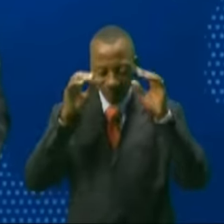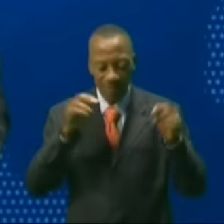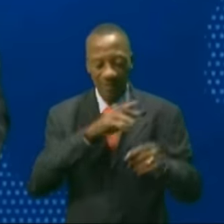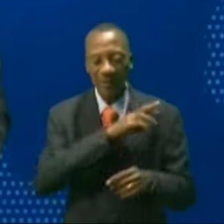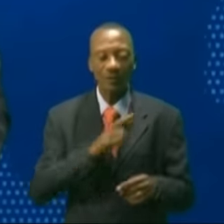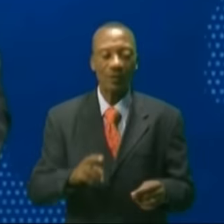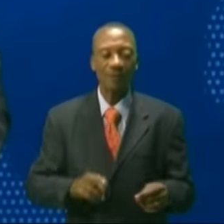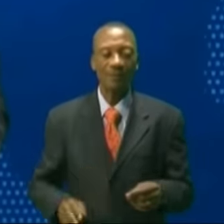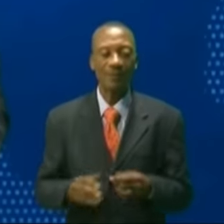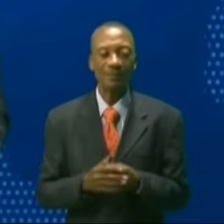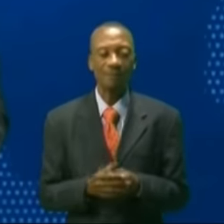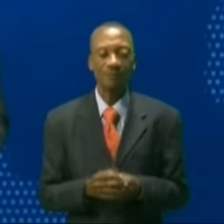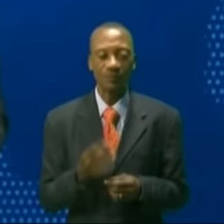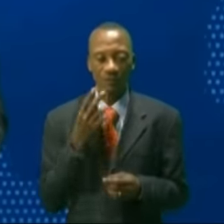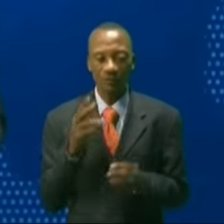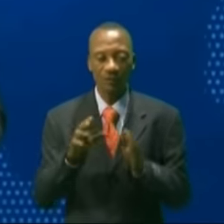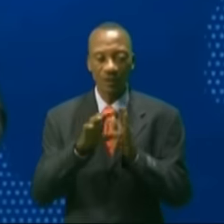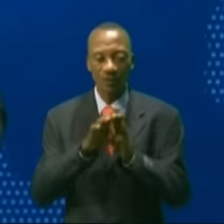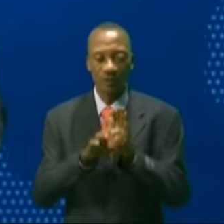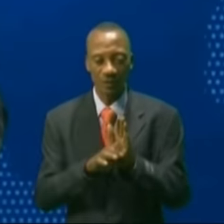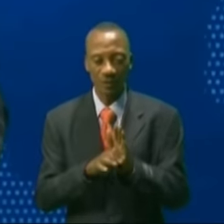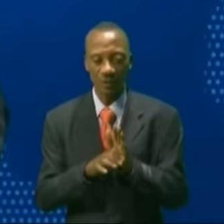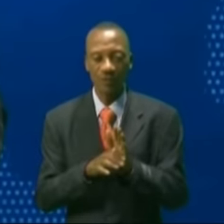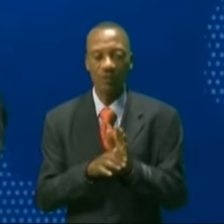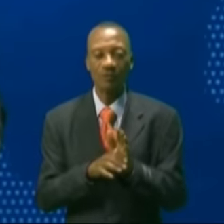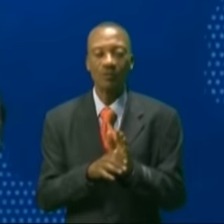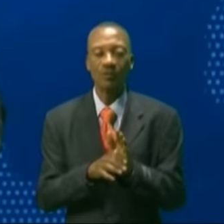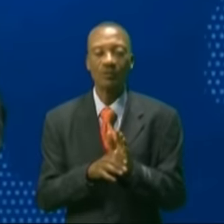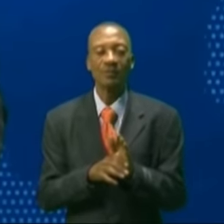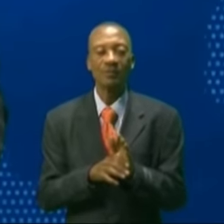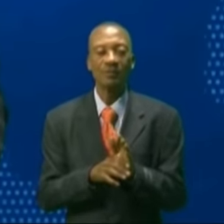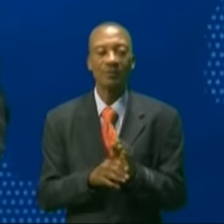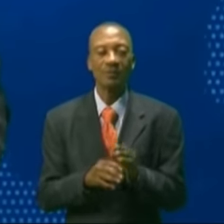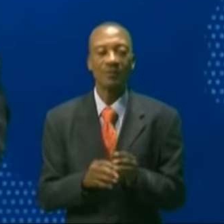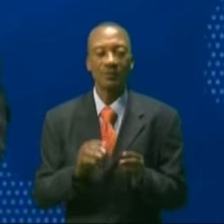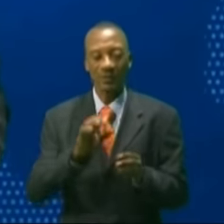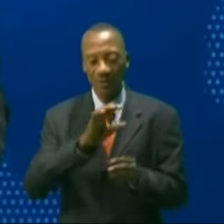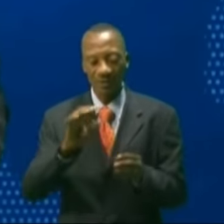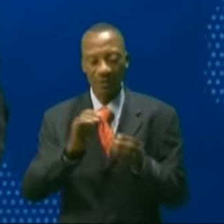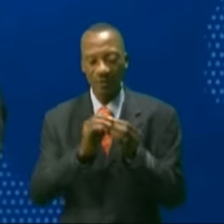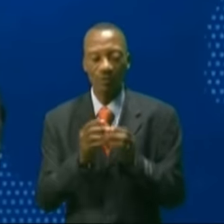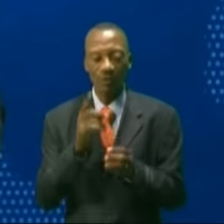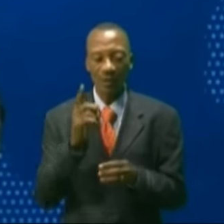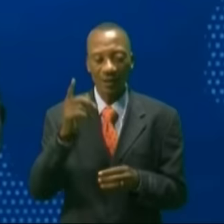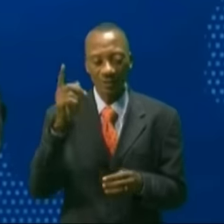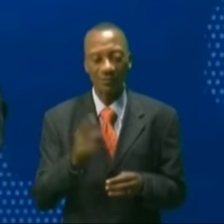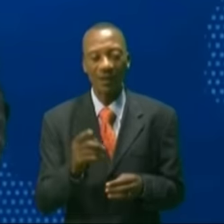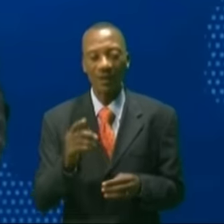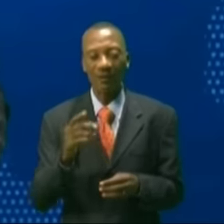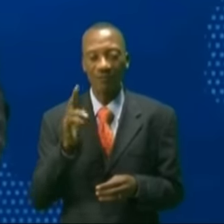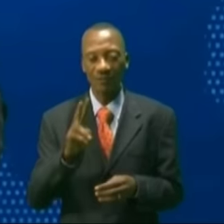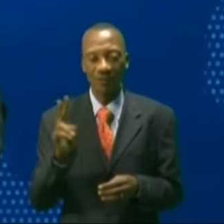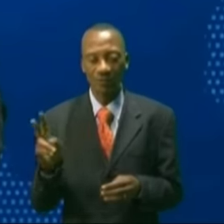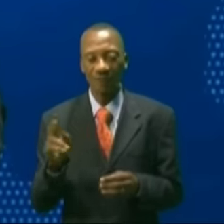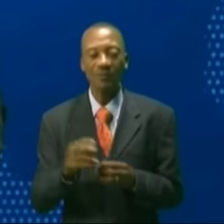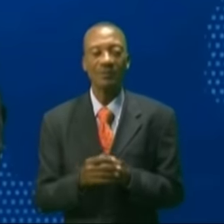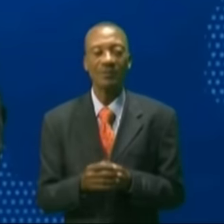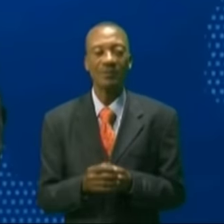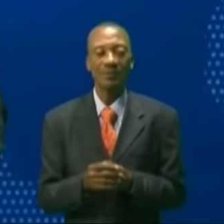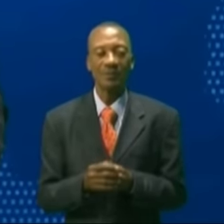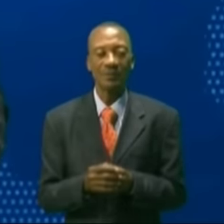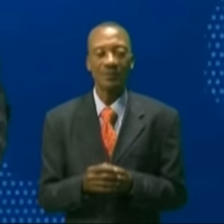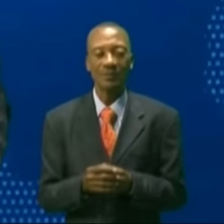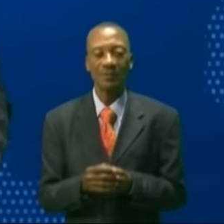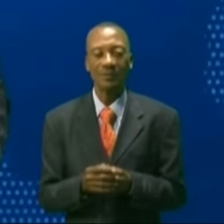République, vu la constitution telle que modifiée par la loi numéro 11/002 du 20 janvier 2011